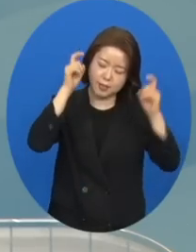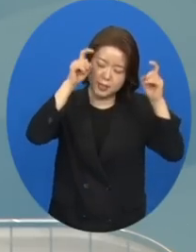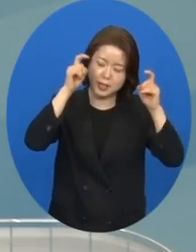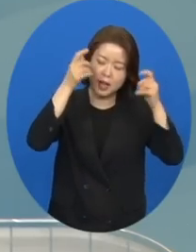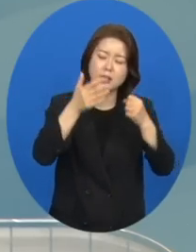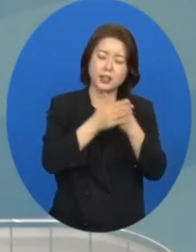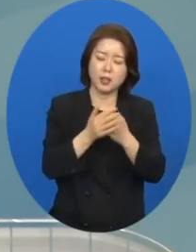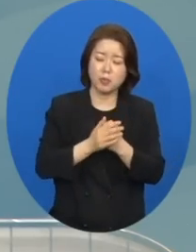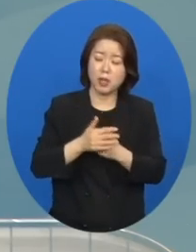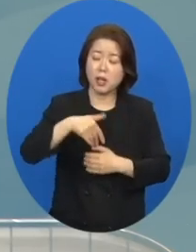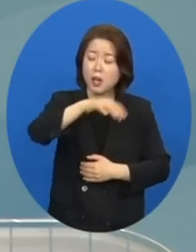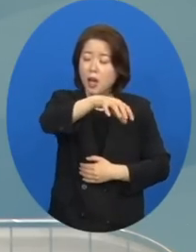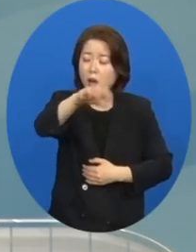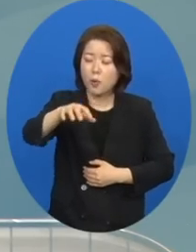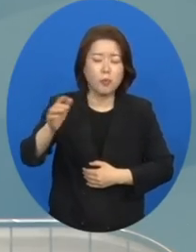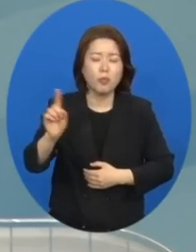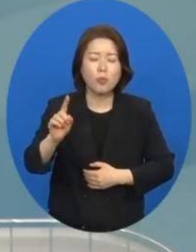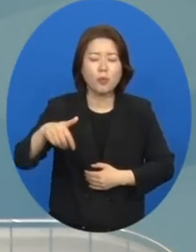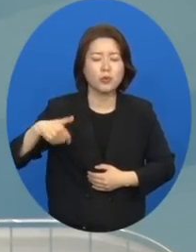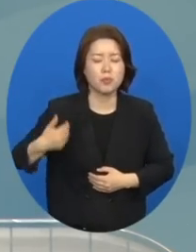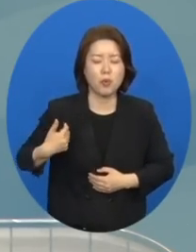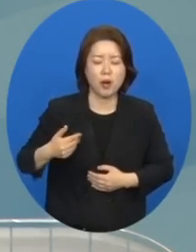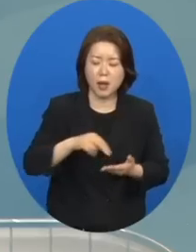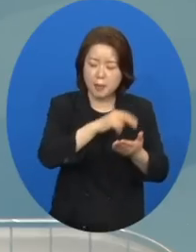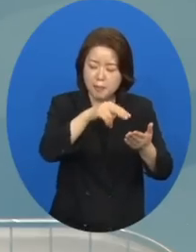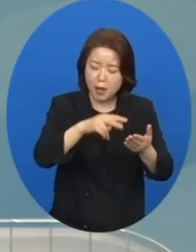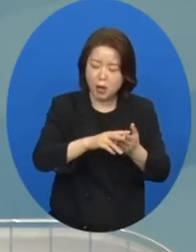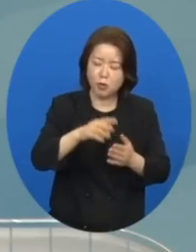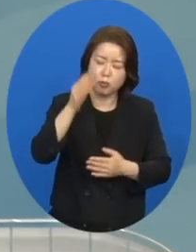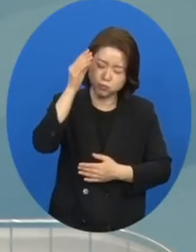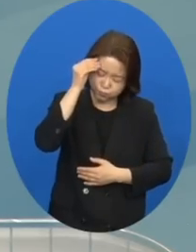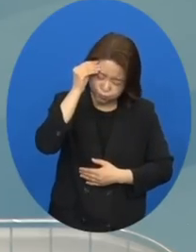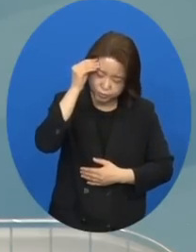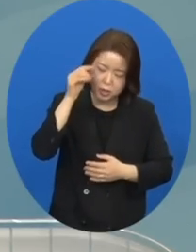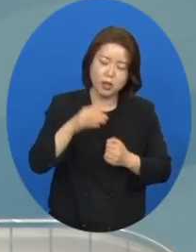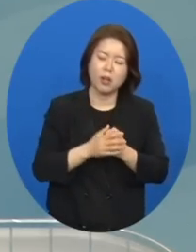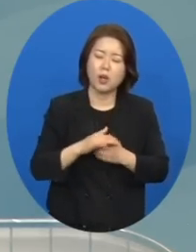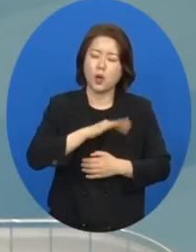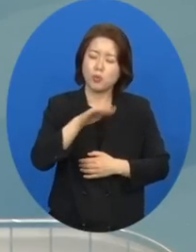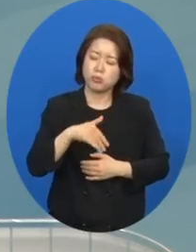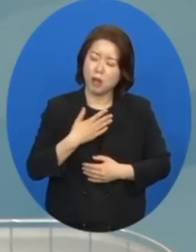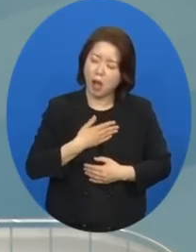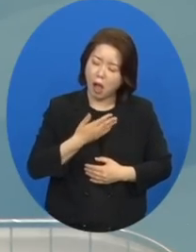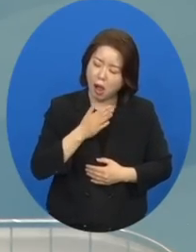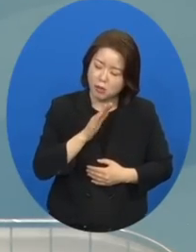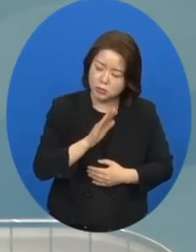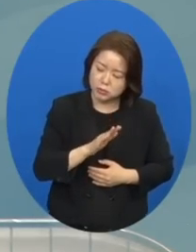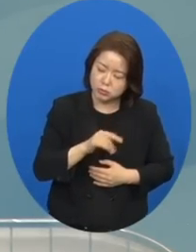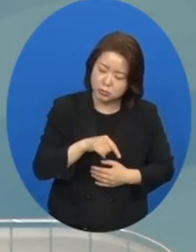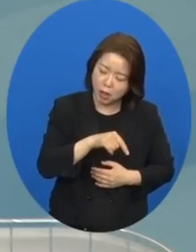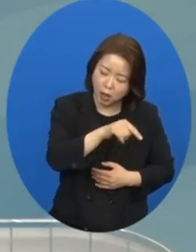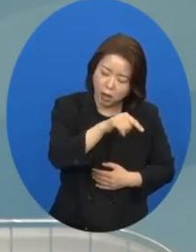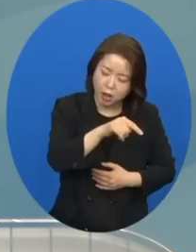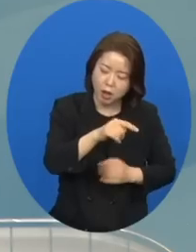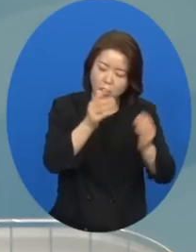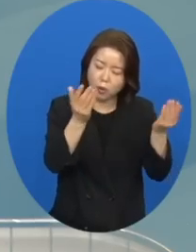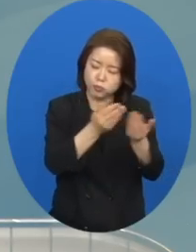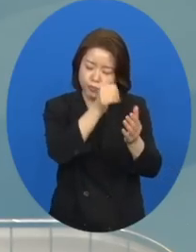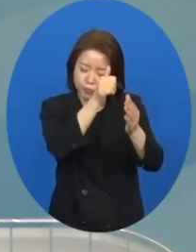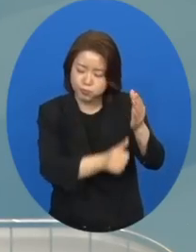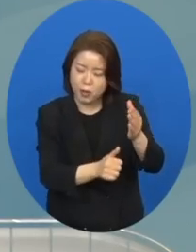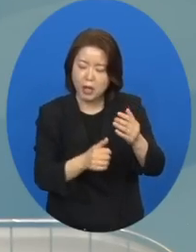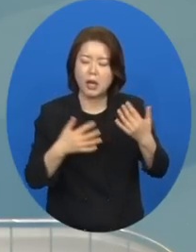갈 바를 알지 못하고 방황하며 너무나 무지 하며 우리가 안다고 해서 가다가 구덩이에 빠지고 마는 그런 연약한